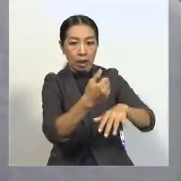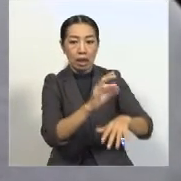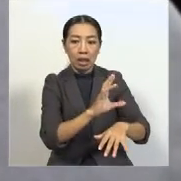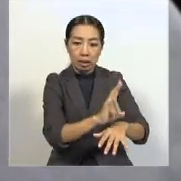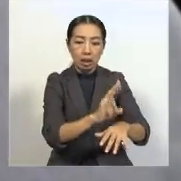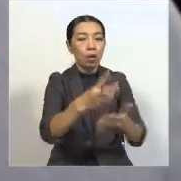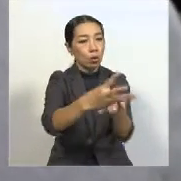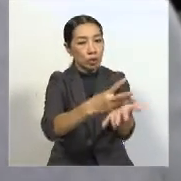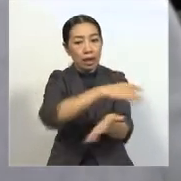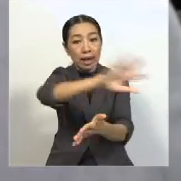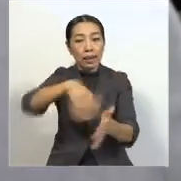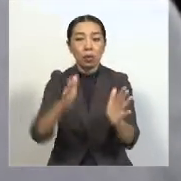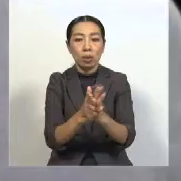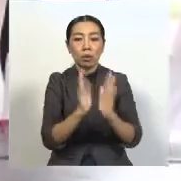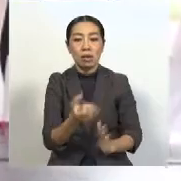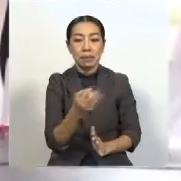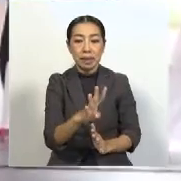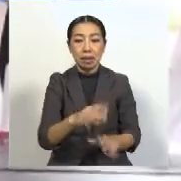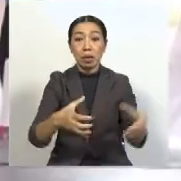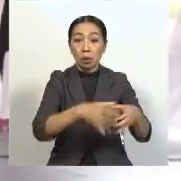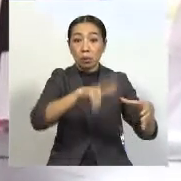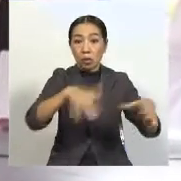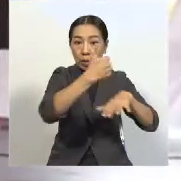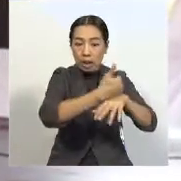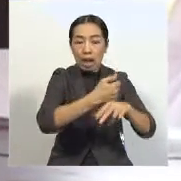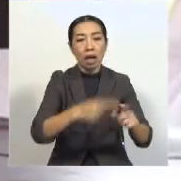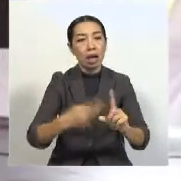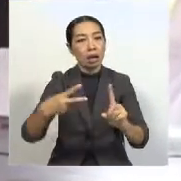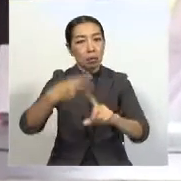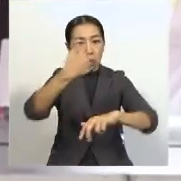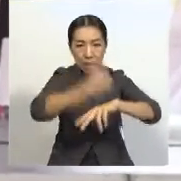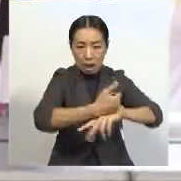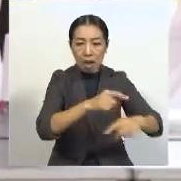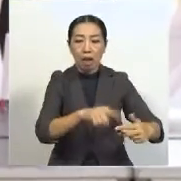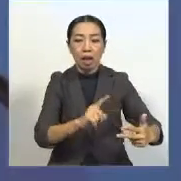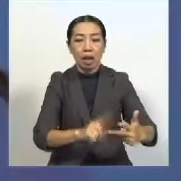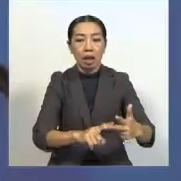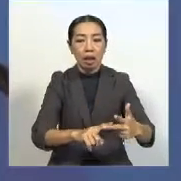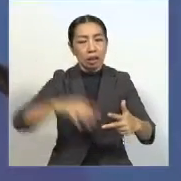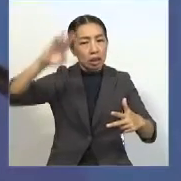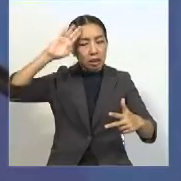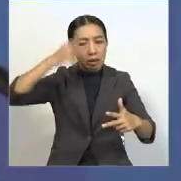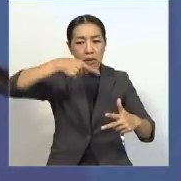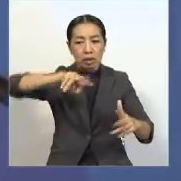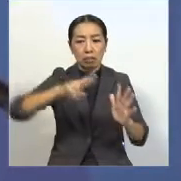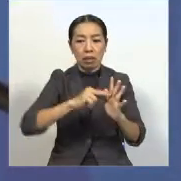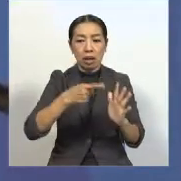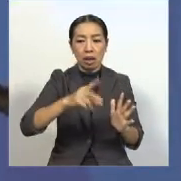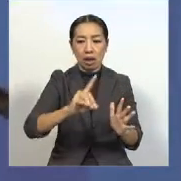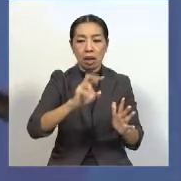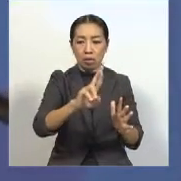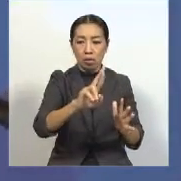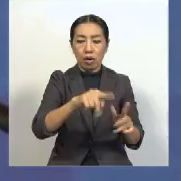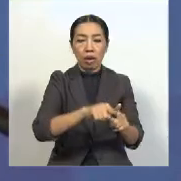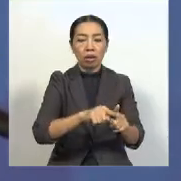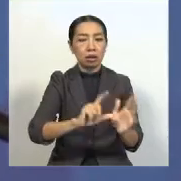พงษ์อมรวิวัฒน์หัวหน้าพรรคเพื่อไทยนายธนาธรจึงรุ่งเรืองกิจหัวหน้าพรรคอนาคตใหม่พลโทภารดรพัฒนถา